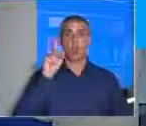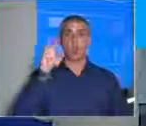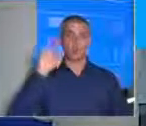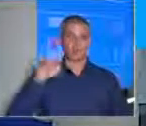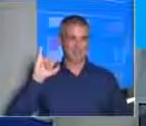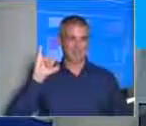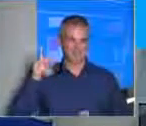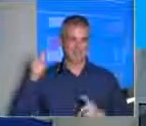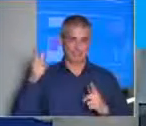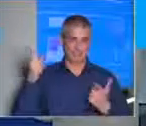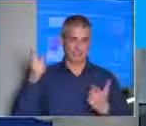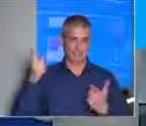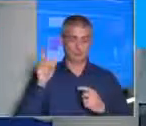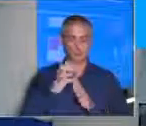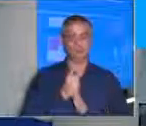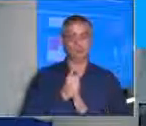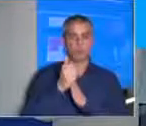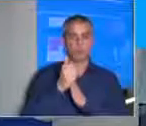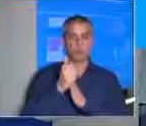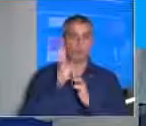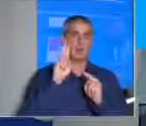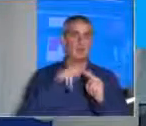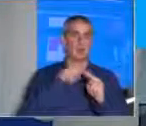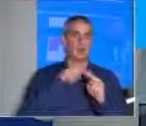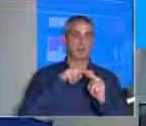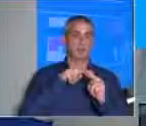רומני שרומני מוביל, ואז